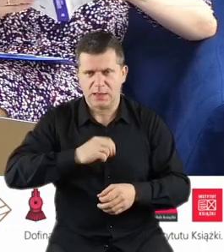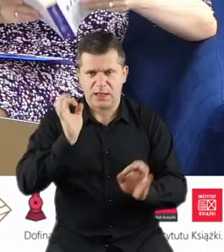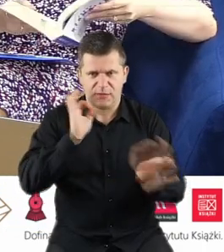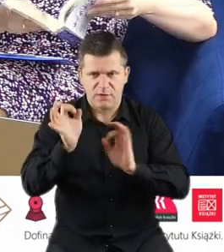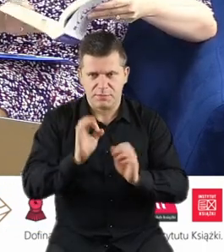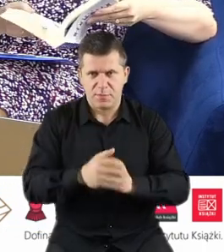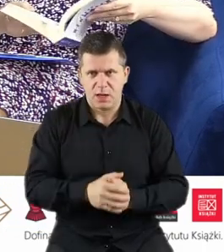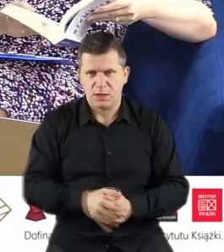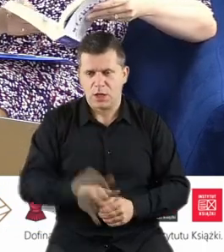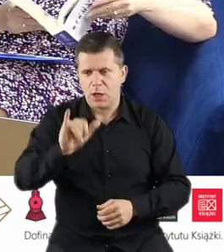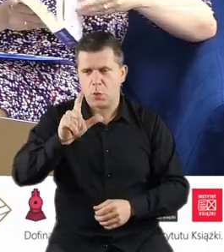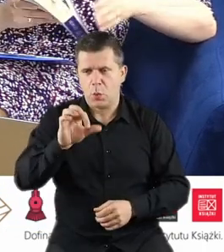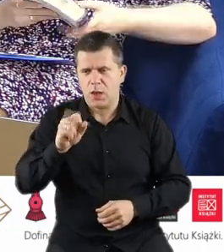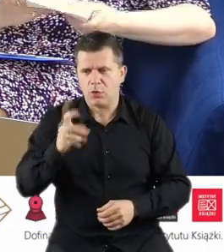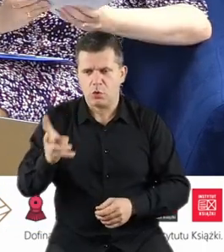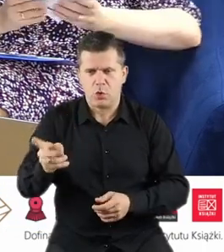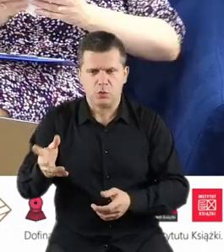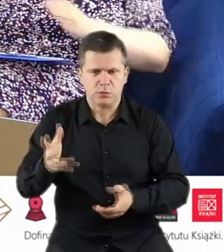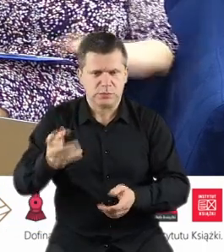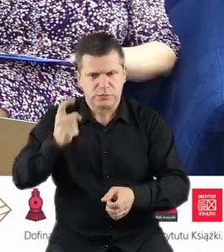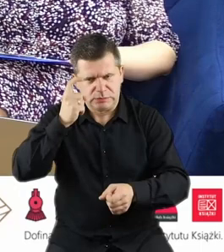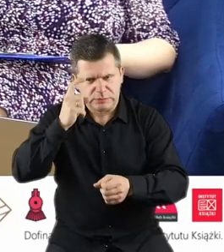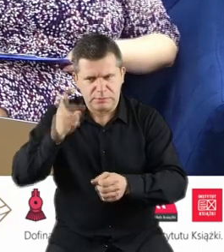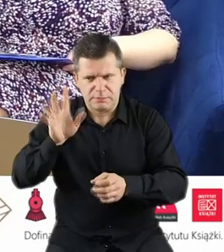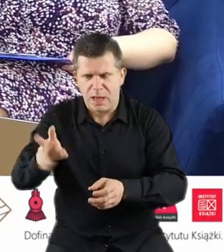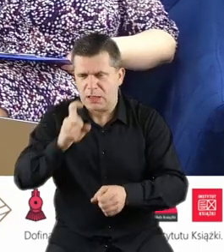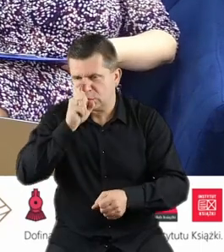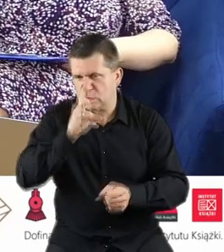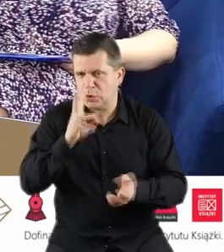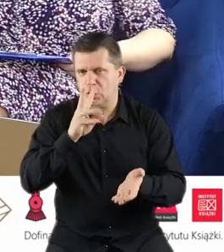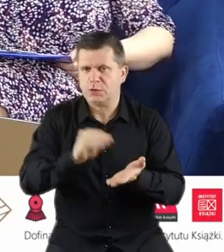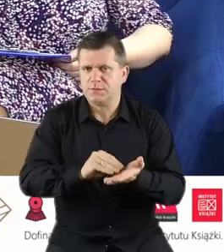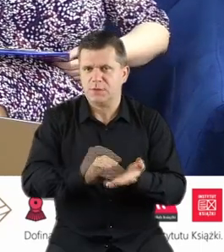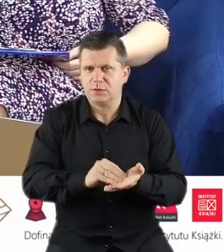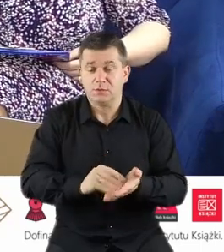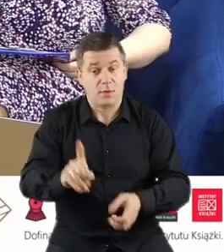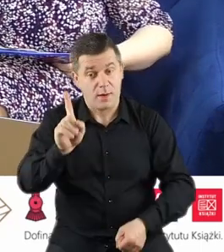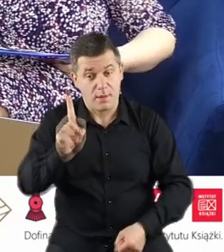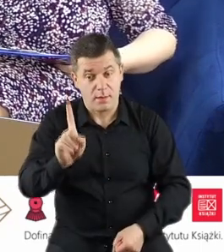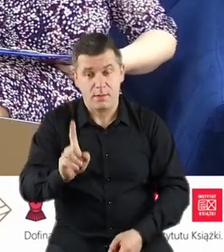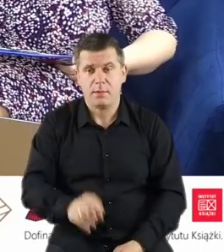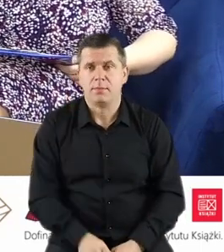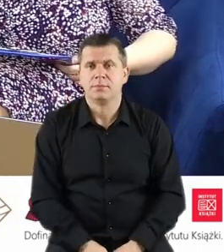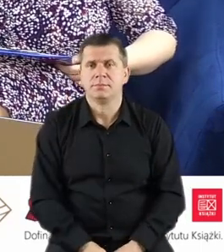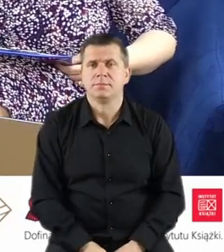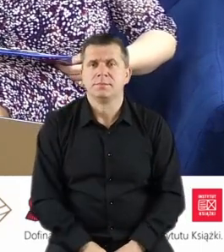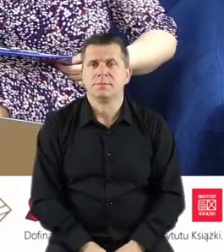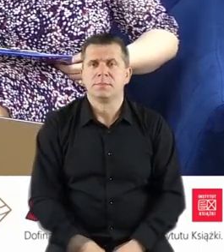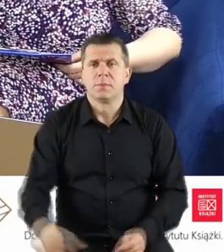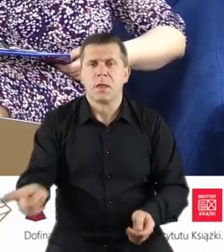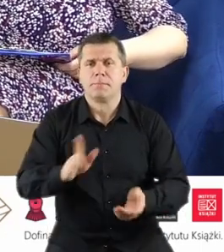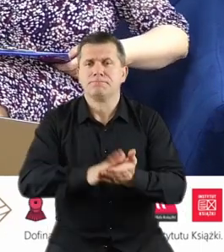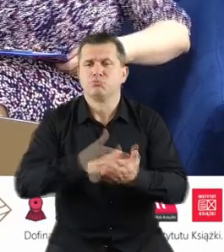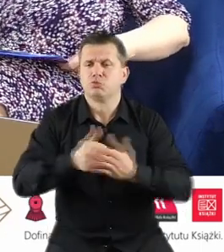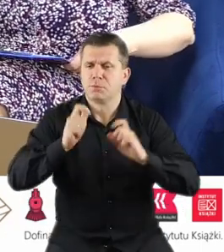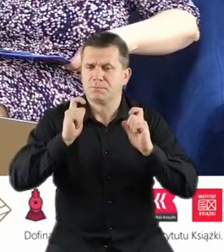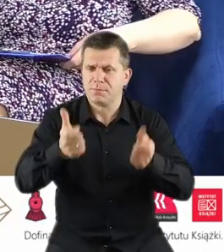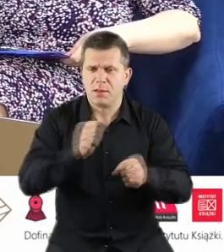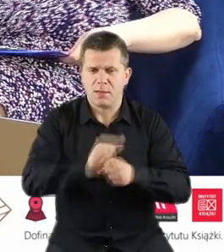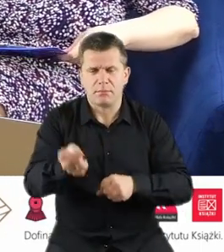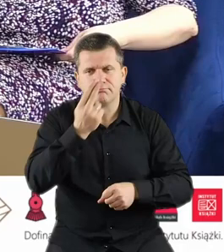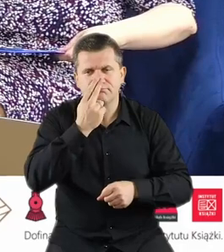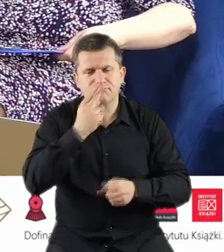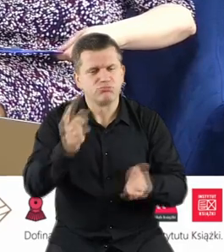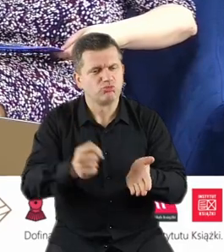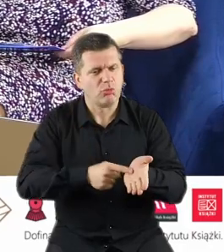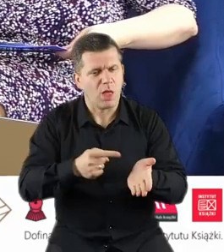No na Julii tak ktoś się uwziął, prawda? I ona Tak, ma tak, bardzo tak. złe doświadczenia, ale no, takie przypadki są coraz częstsze.